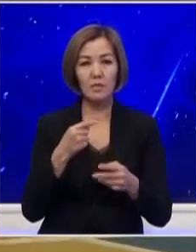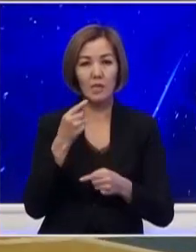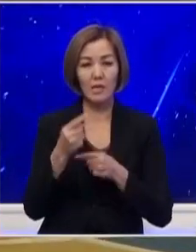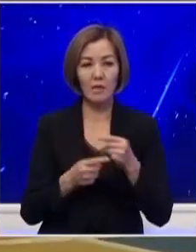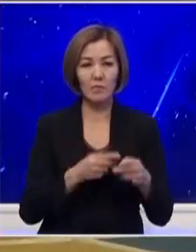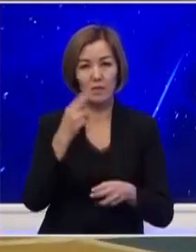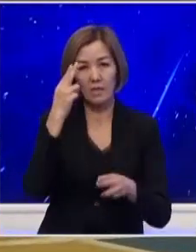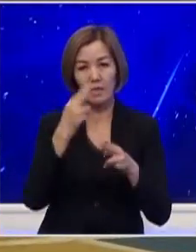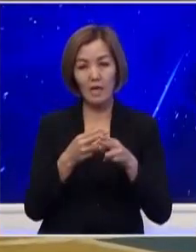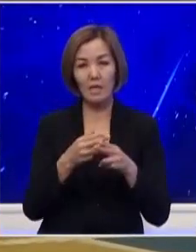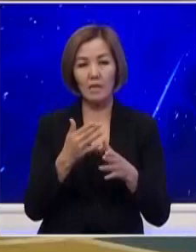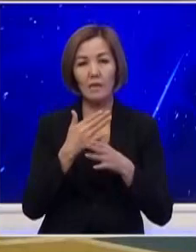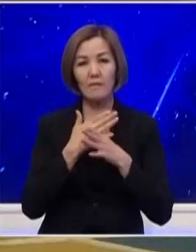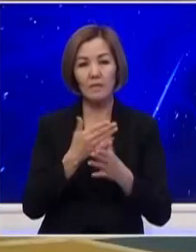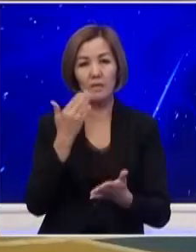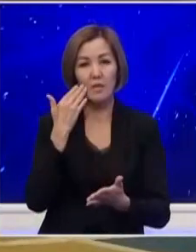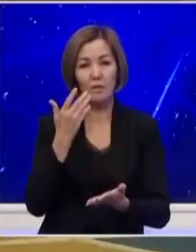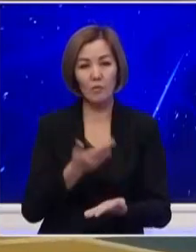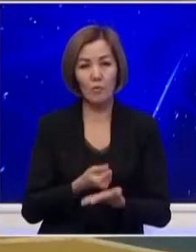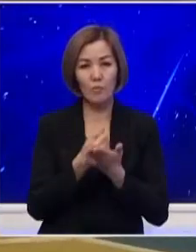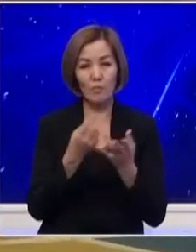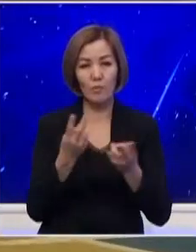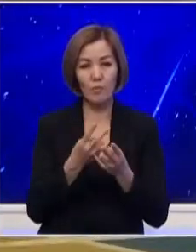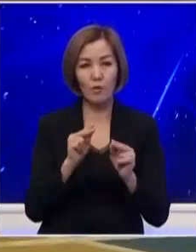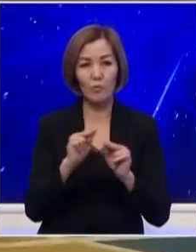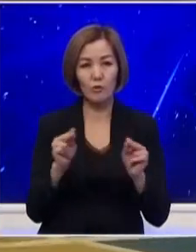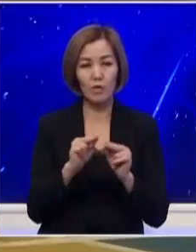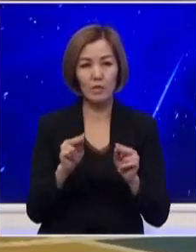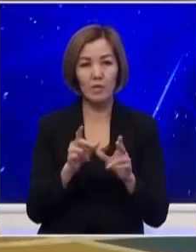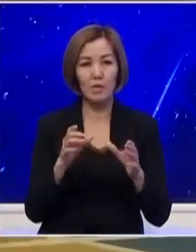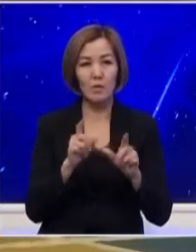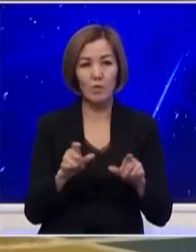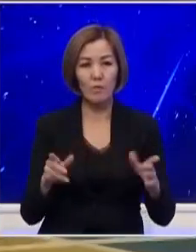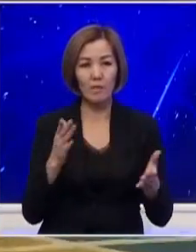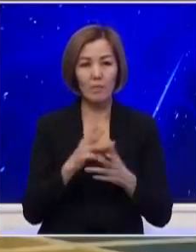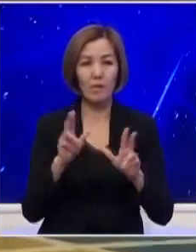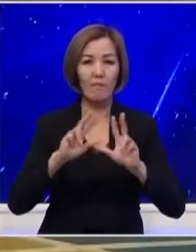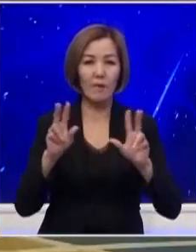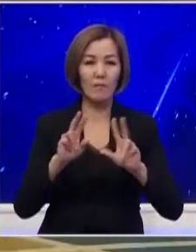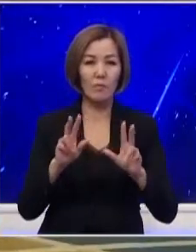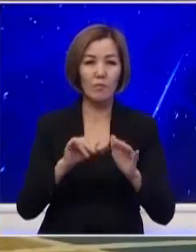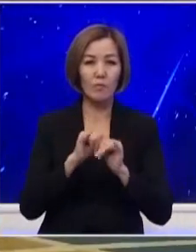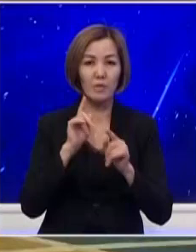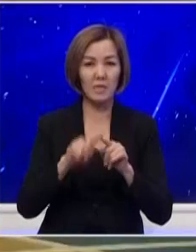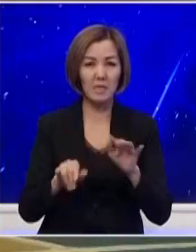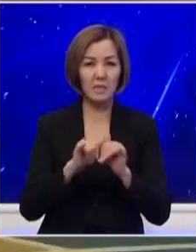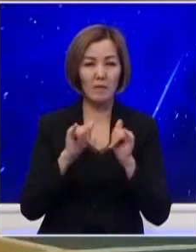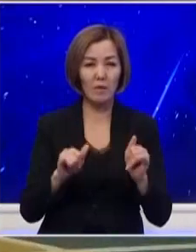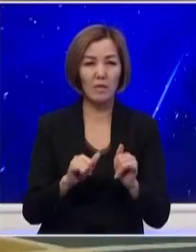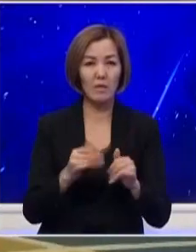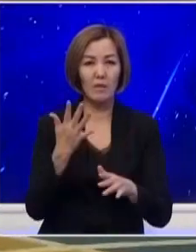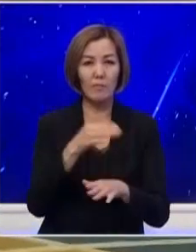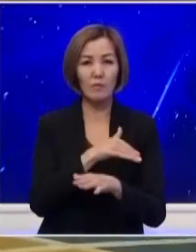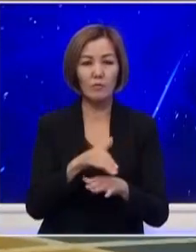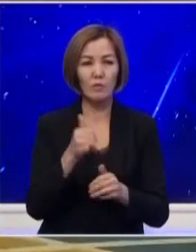ағалар, жол көрсететін ұстаздар дене тәрбиесінің және де мына волейбол бір жақсы дамығаны, бізде 5 көше,